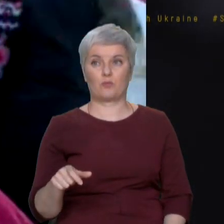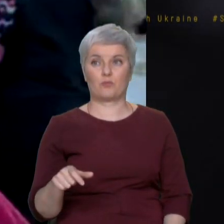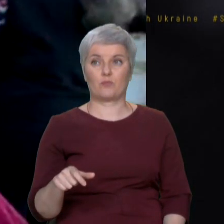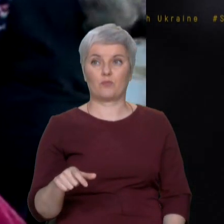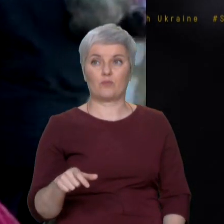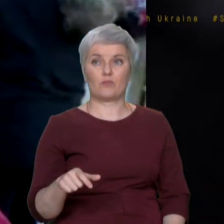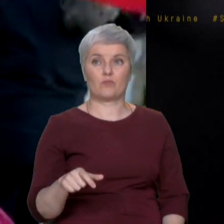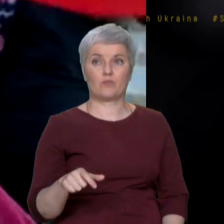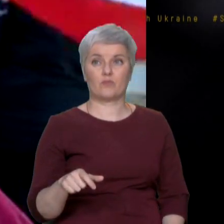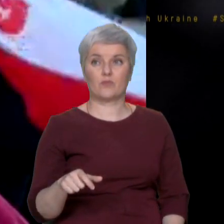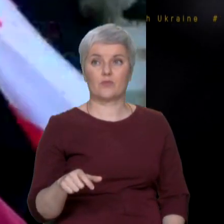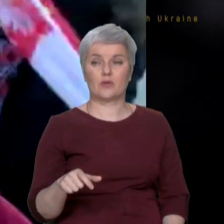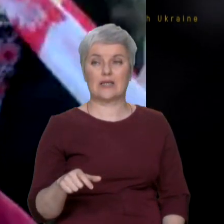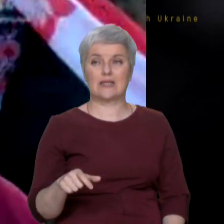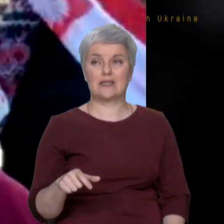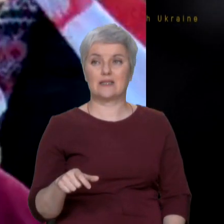вони